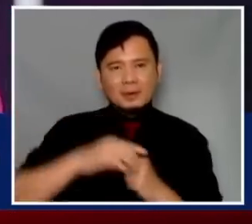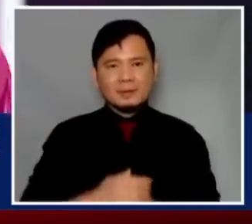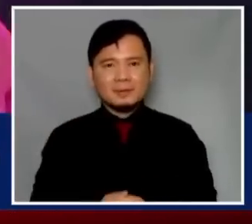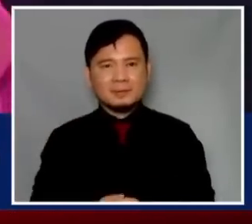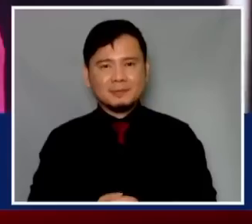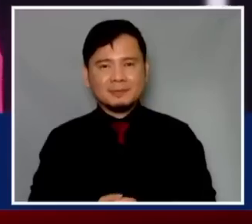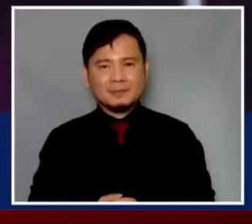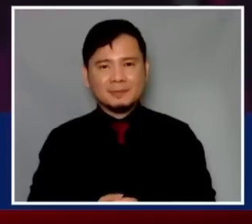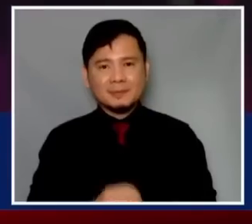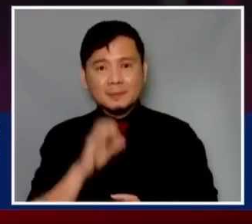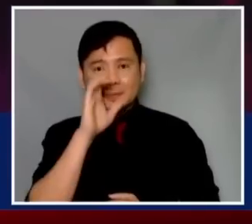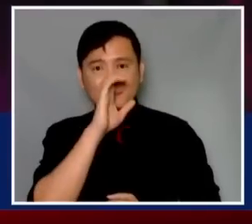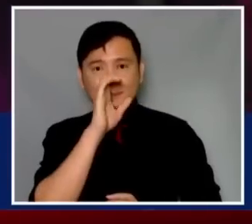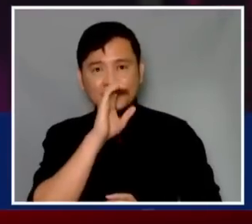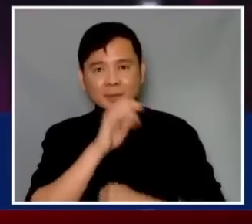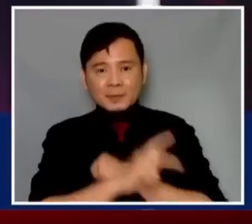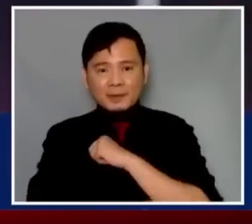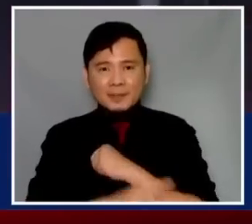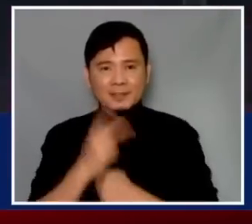Cebu Province,